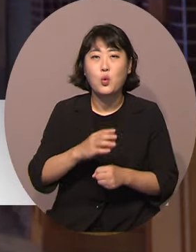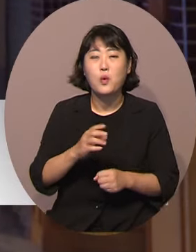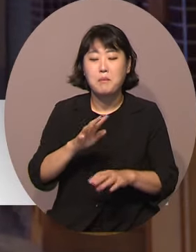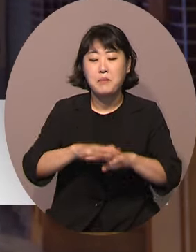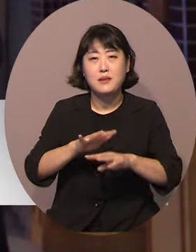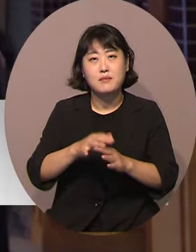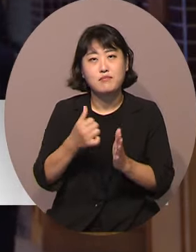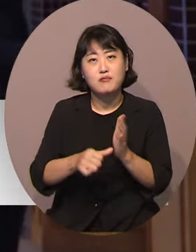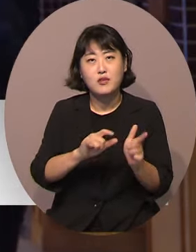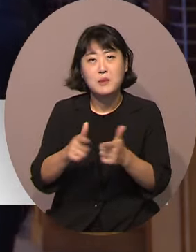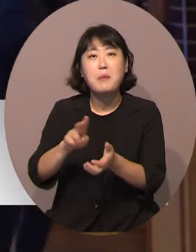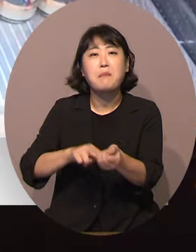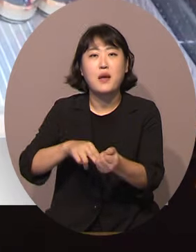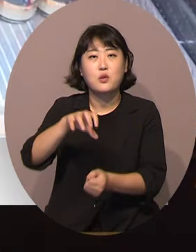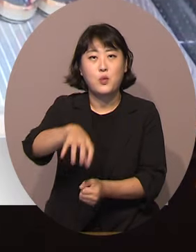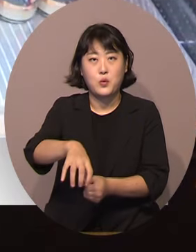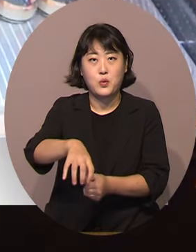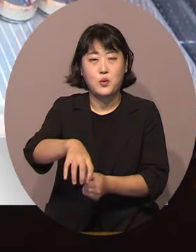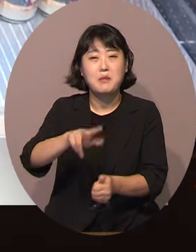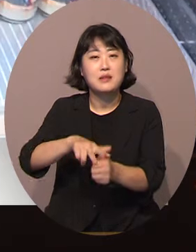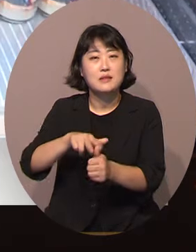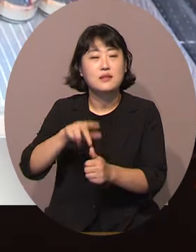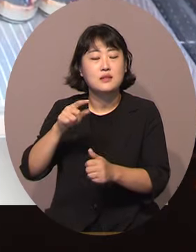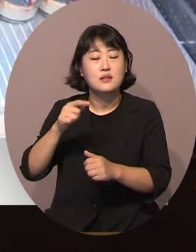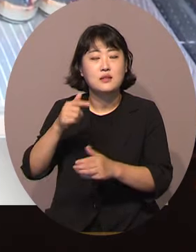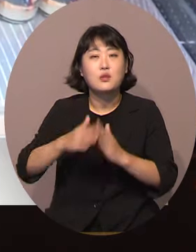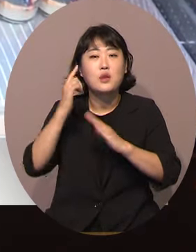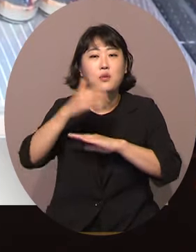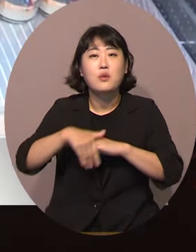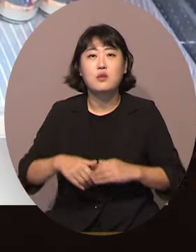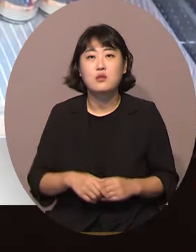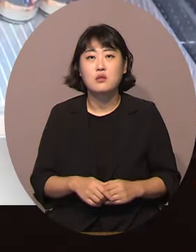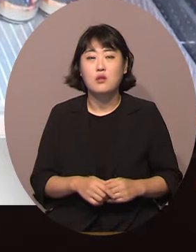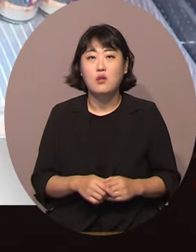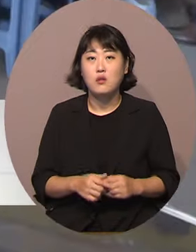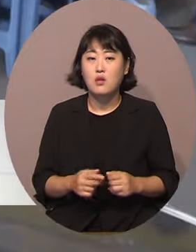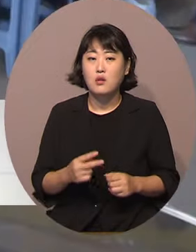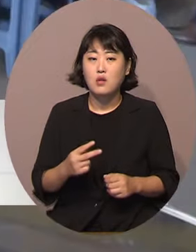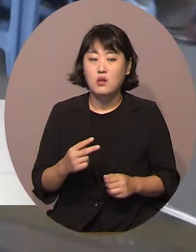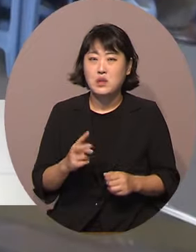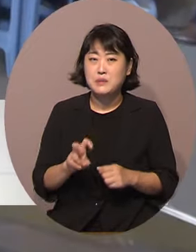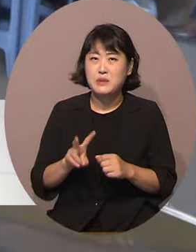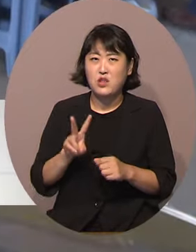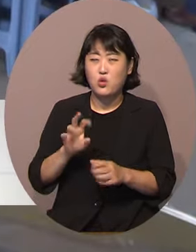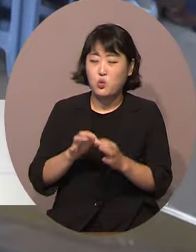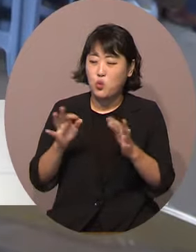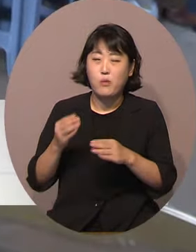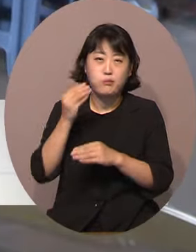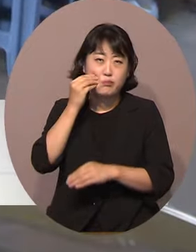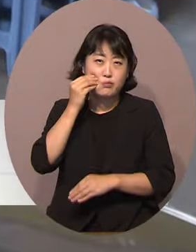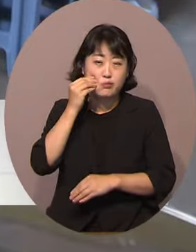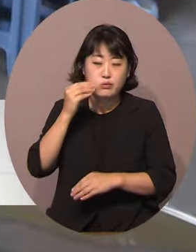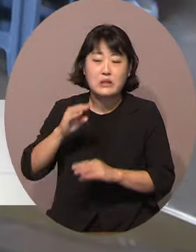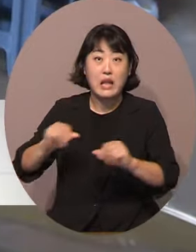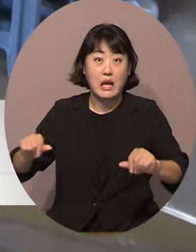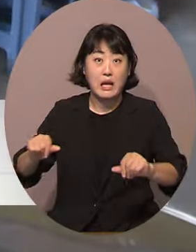만들기로 했습니다 예산군은 지난해 2월 공장 폐쇄 후 22년 넘게 방치되 왔던 충남방적 부지를